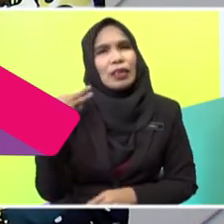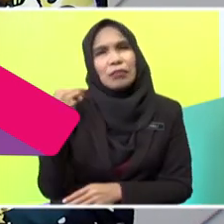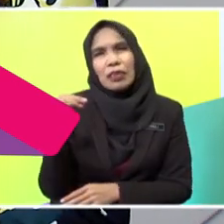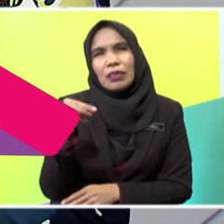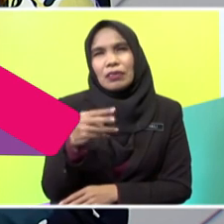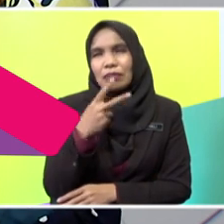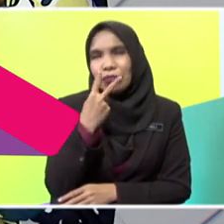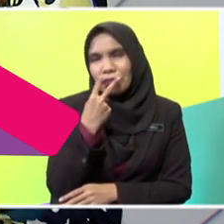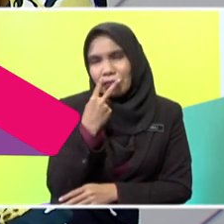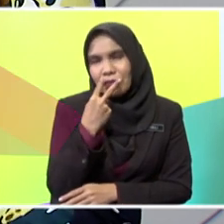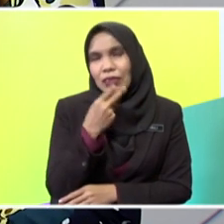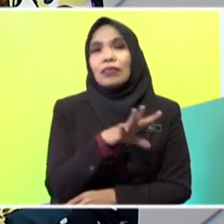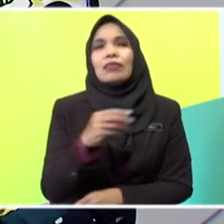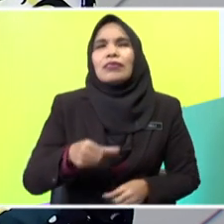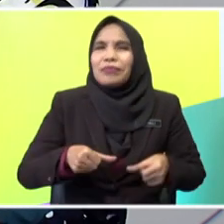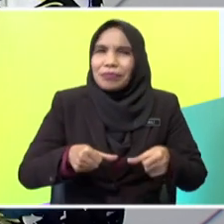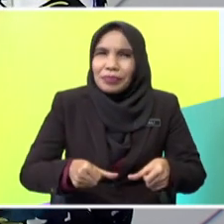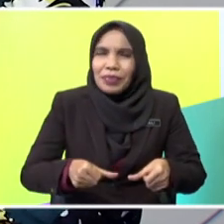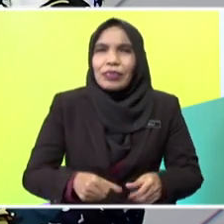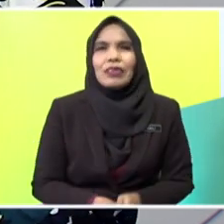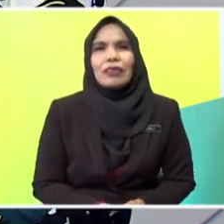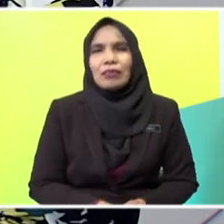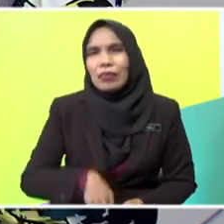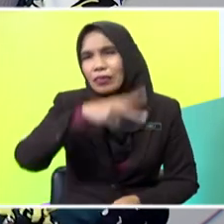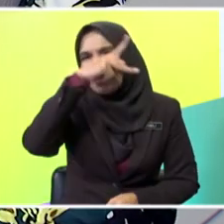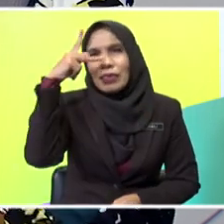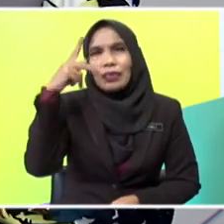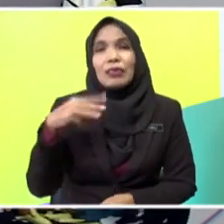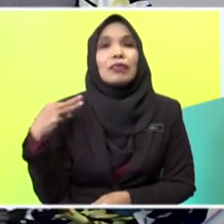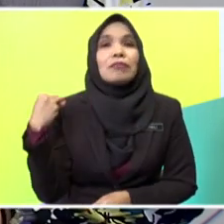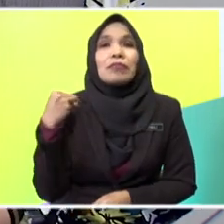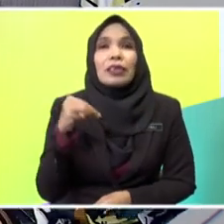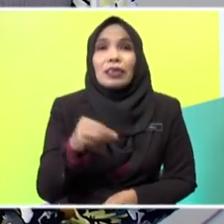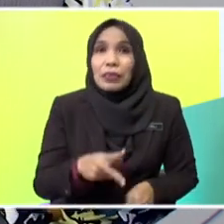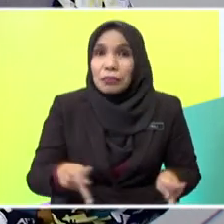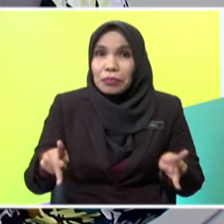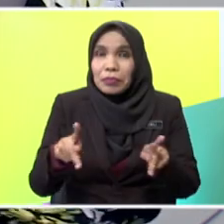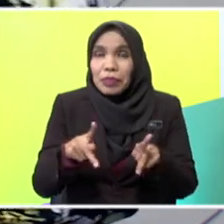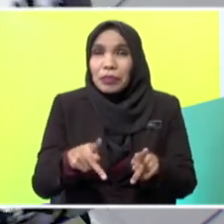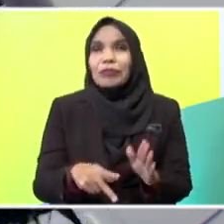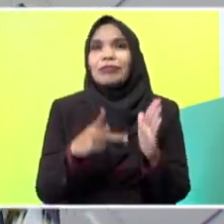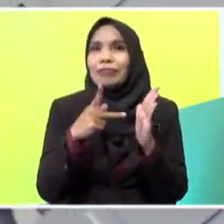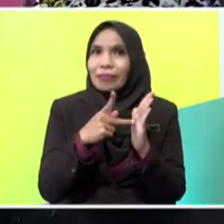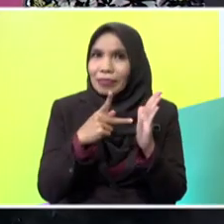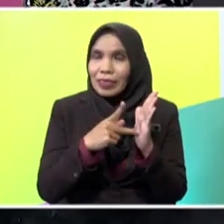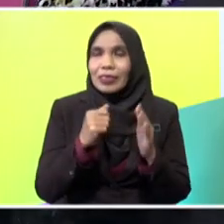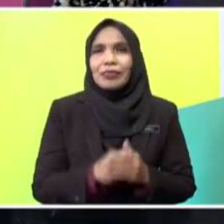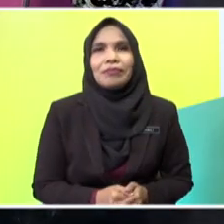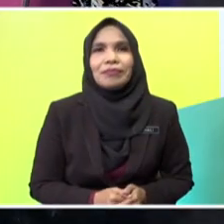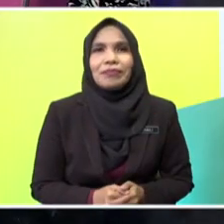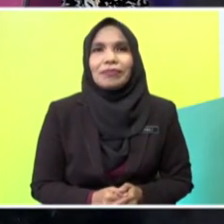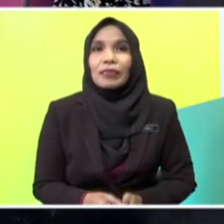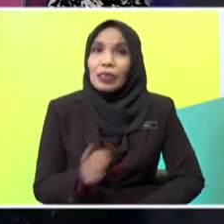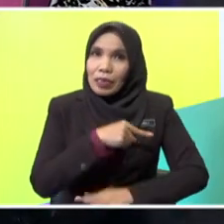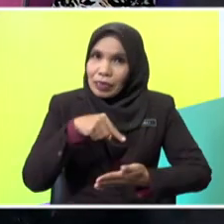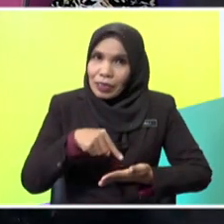mereka perlu membuat pengiraan. Jadi hari ini kita akan menggunakan magic ruler ni